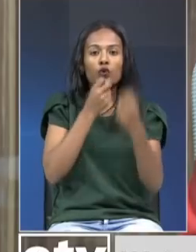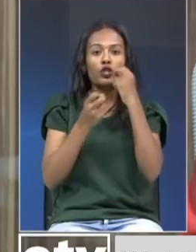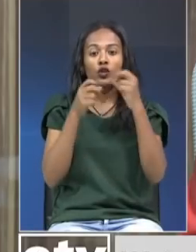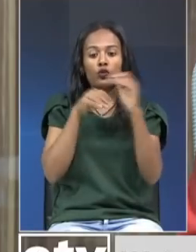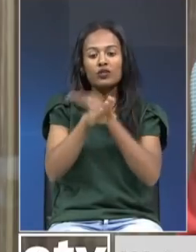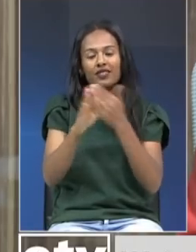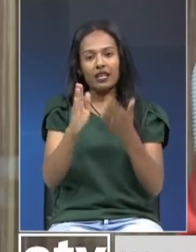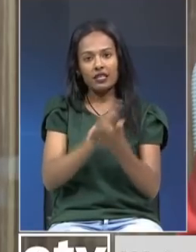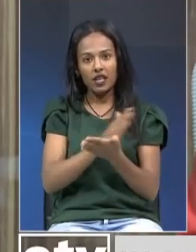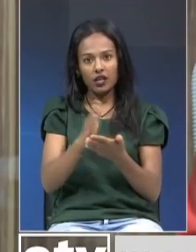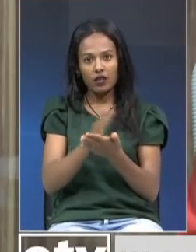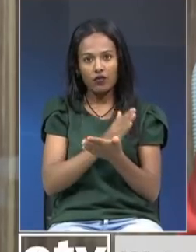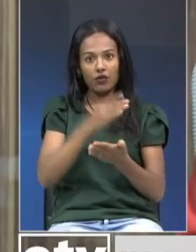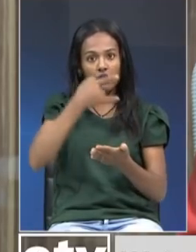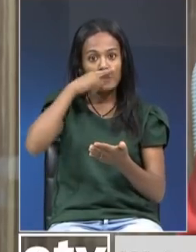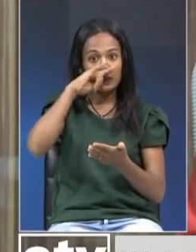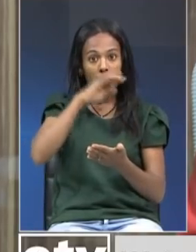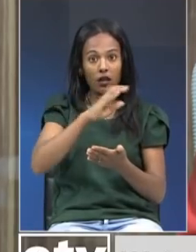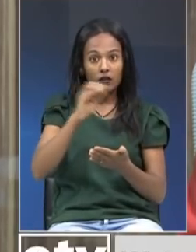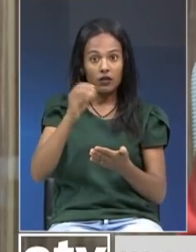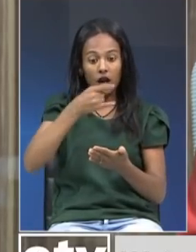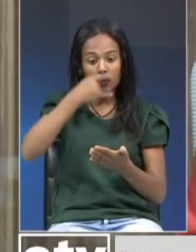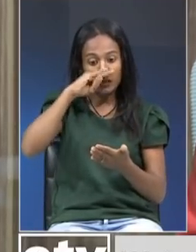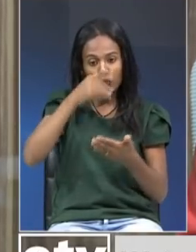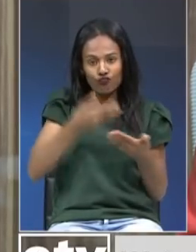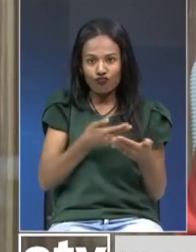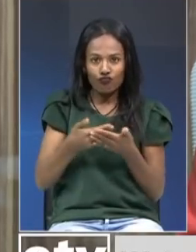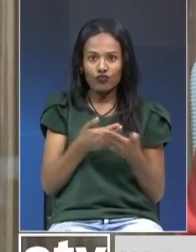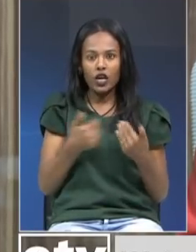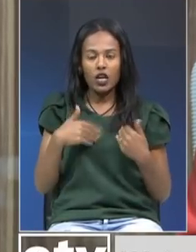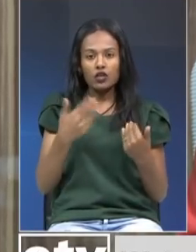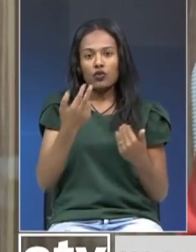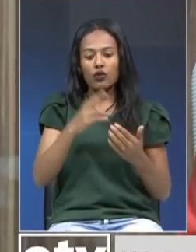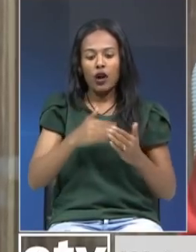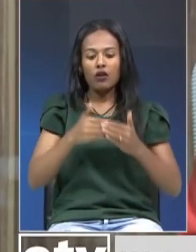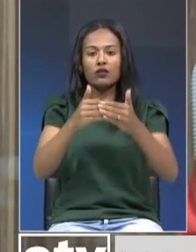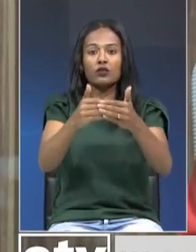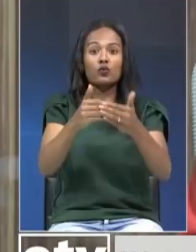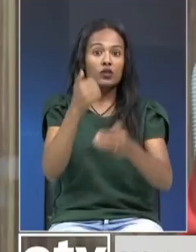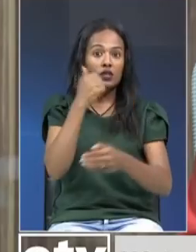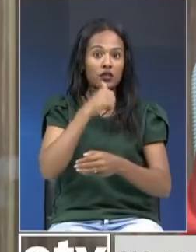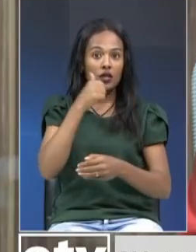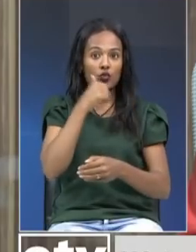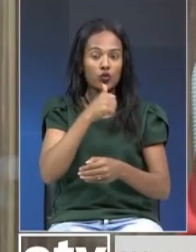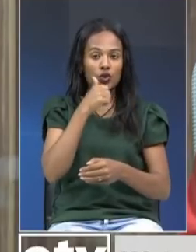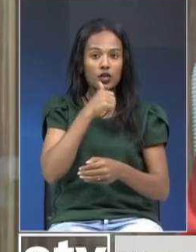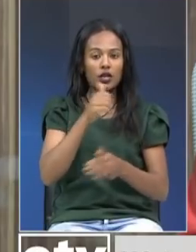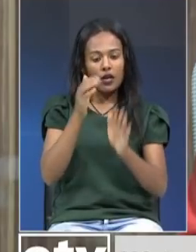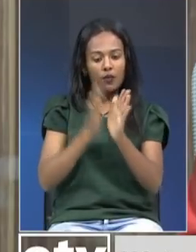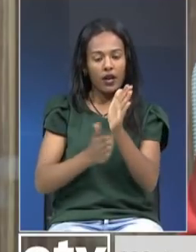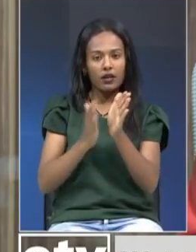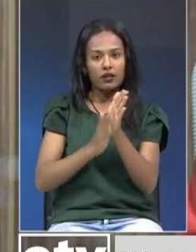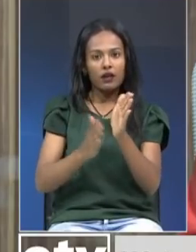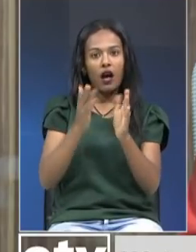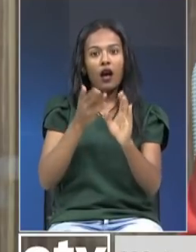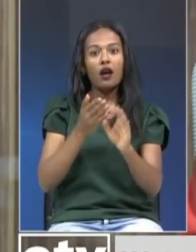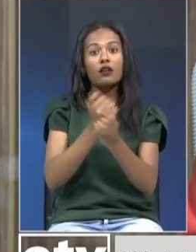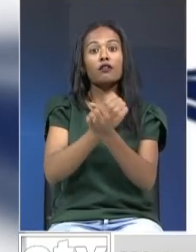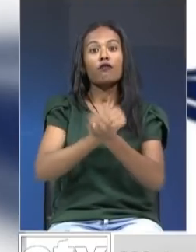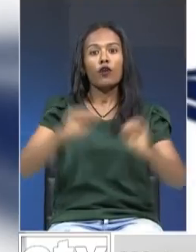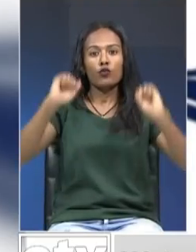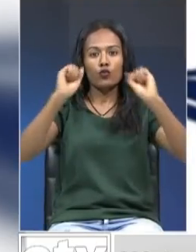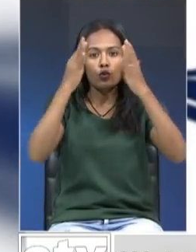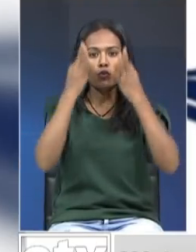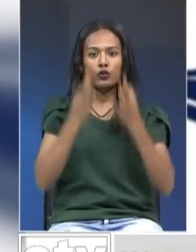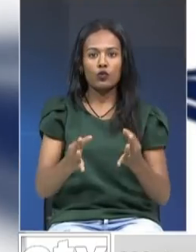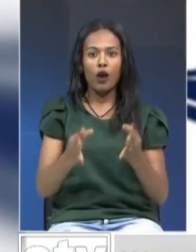የተሳተፉ ጻንና ጻን ያላቸውና ርጉዝ ሴቶችን በይቅርታ እንዲለቀቁ